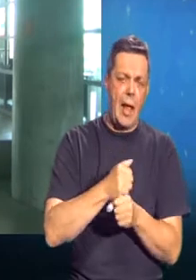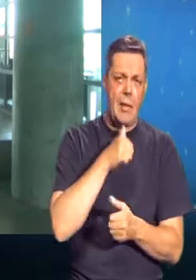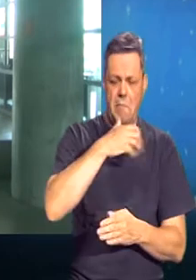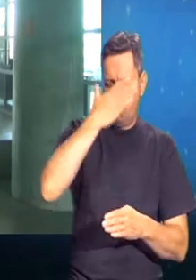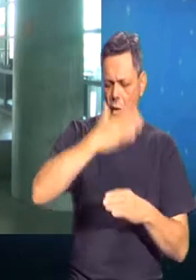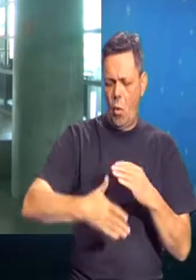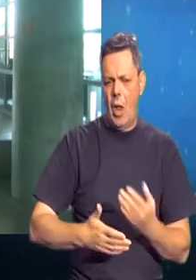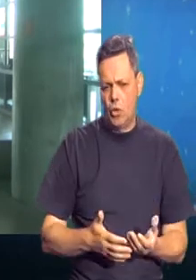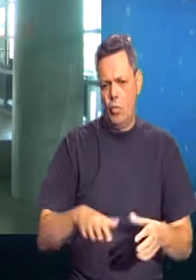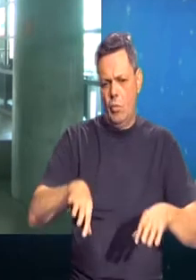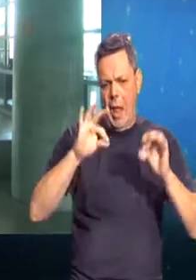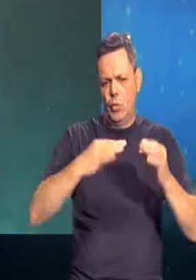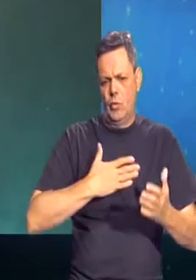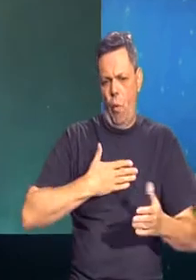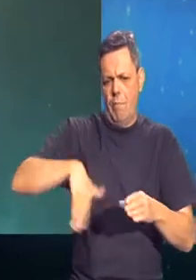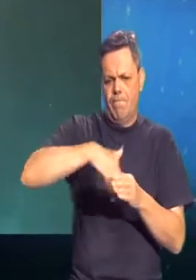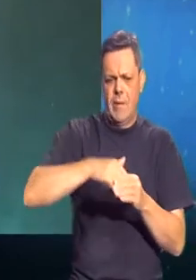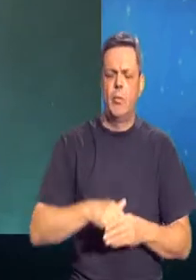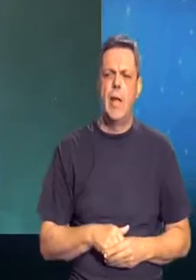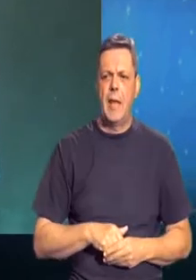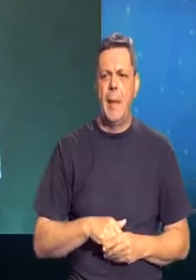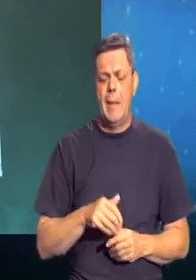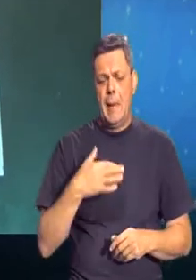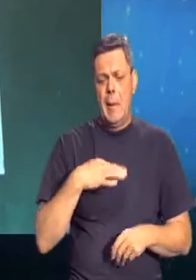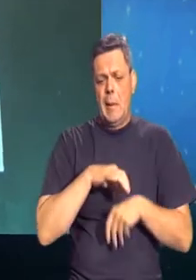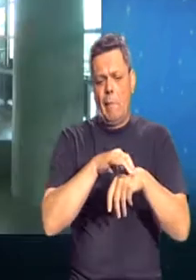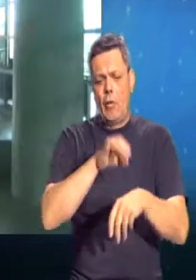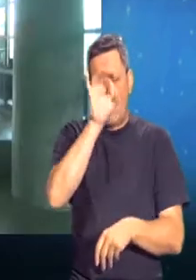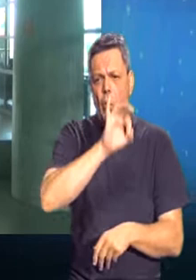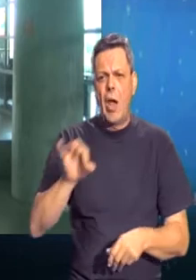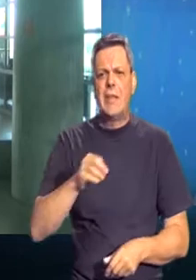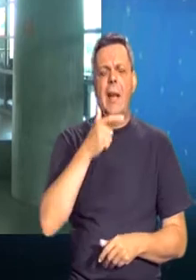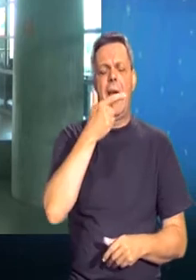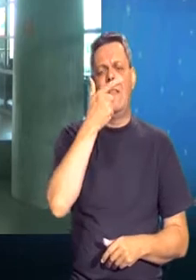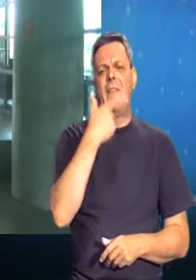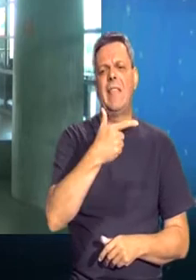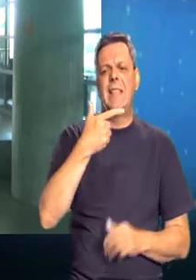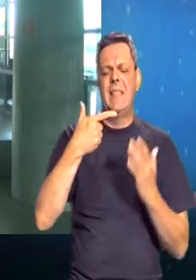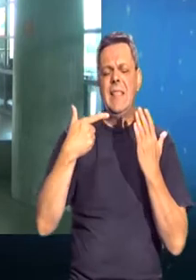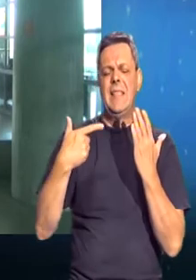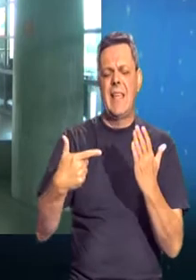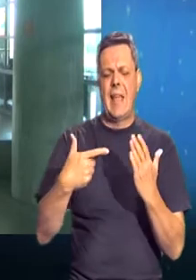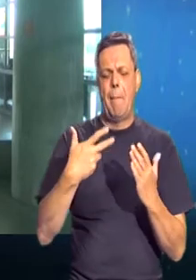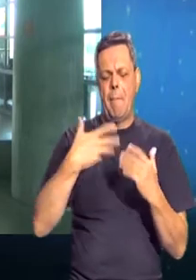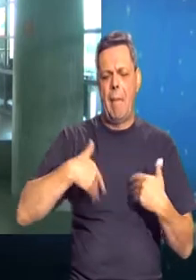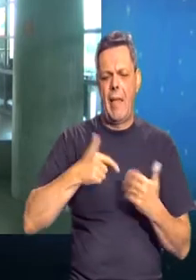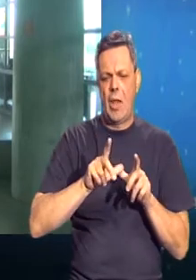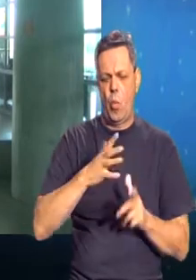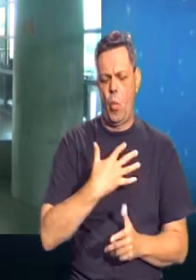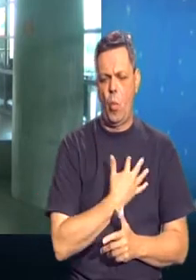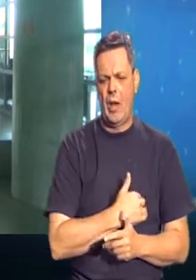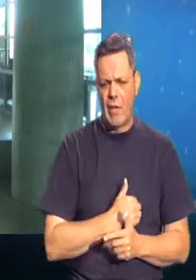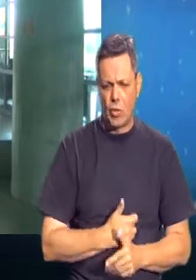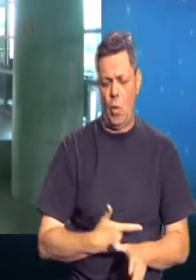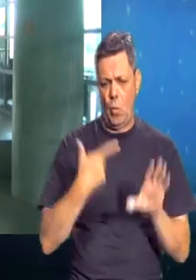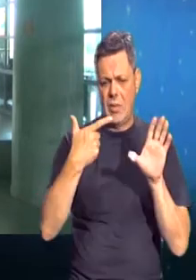i konačno nađu neko zaposlenje. Mi smo pilotirali projekt na 27 mladih u Hrvatskoj. Projekt se provodi